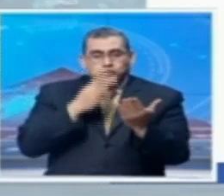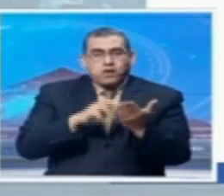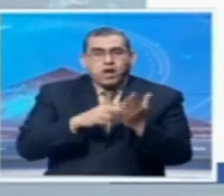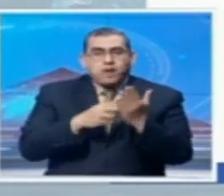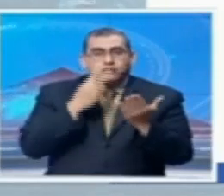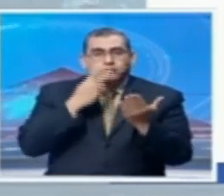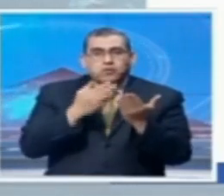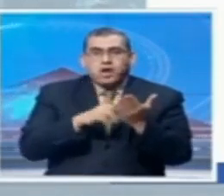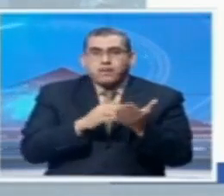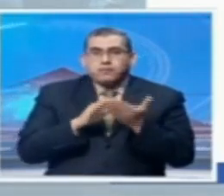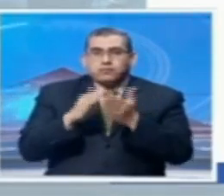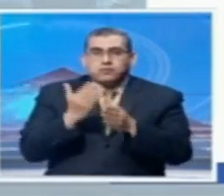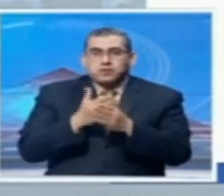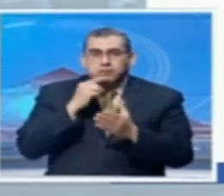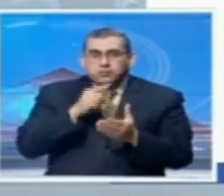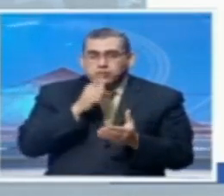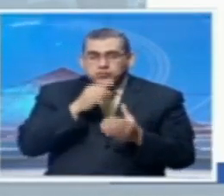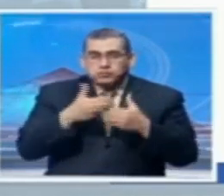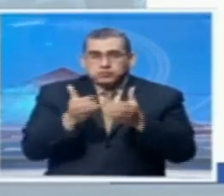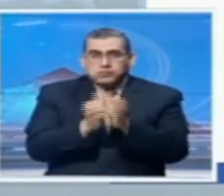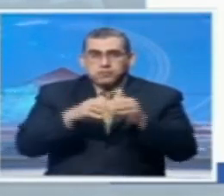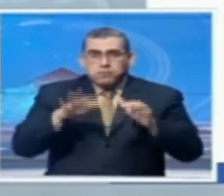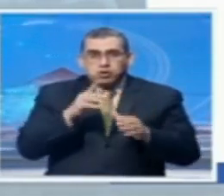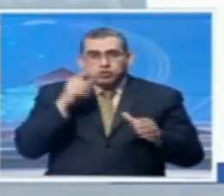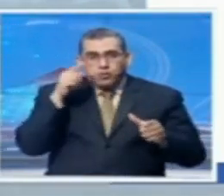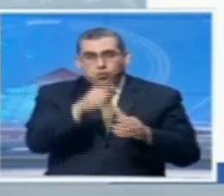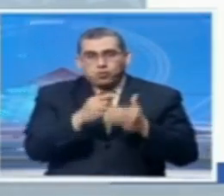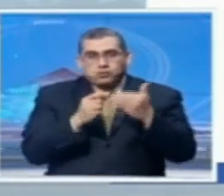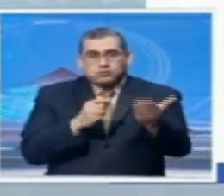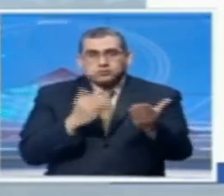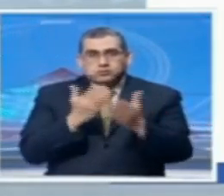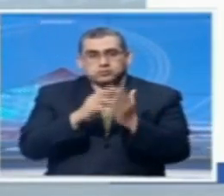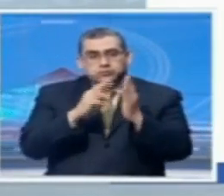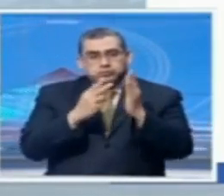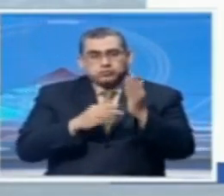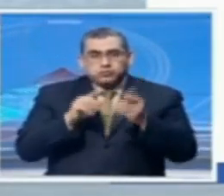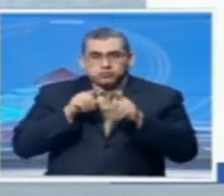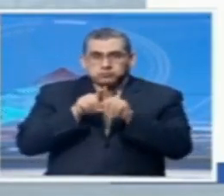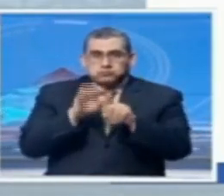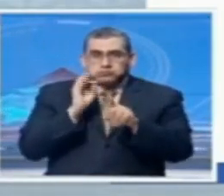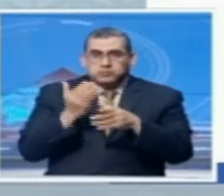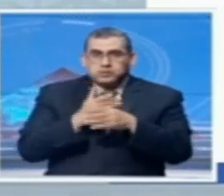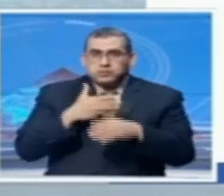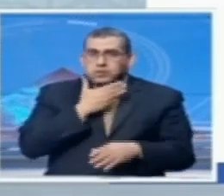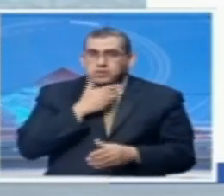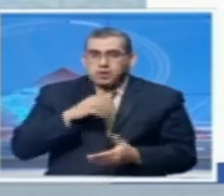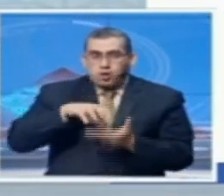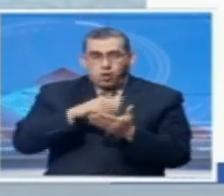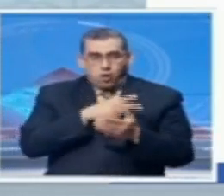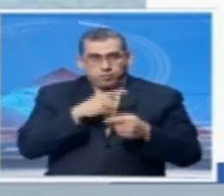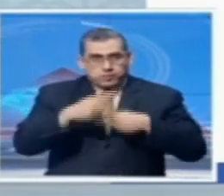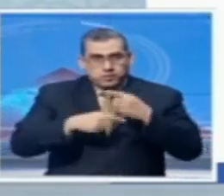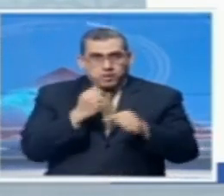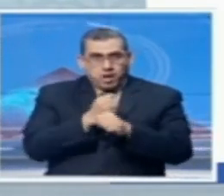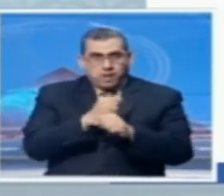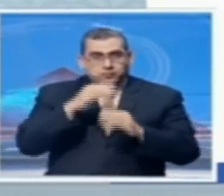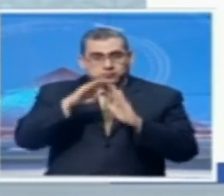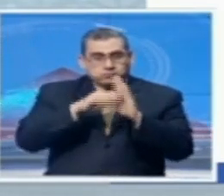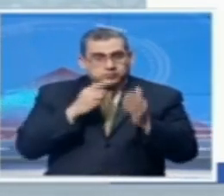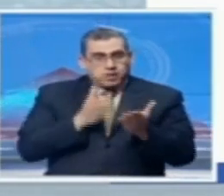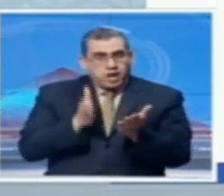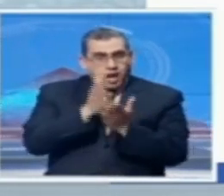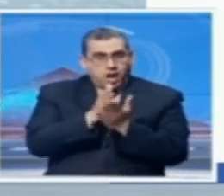في الاعتبار من خلال كتلته البرلمانية لطرح التعديلات المناسبة، بما يضمن للدولة الاستمرار في تنظيم